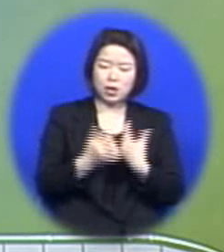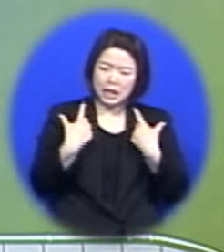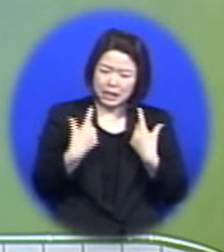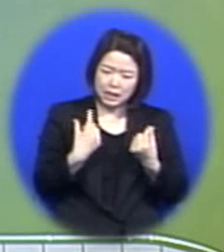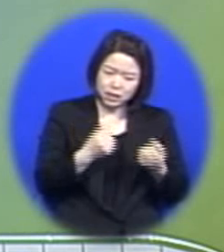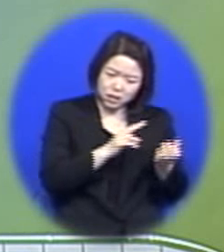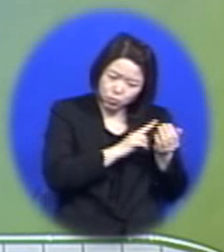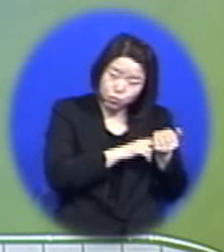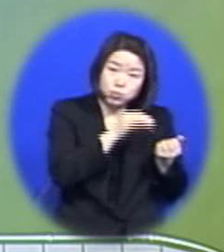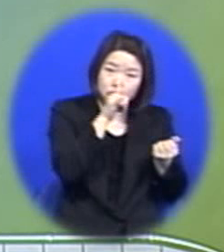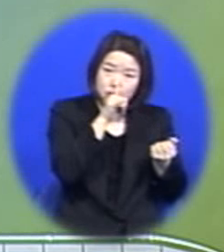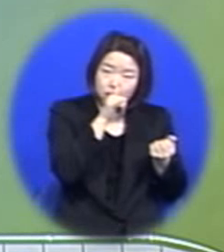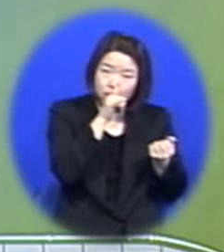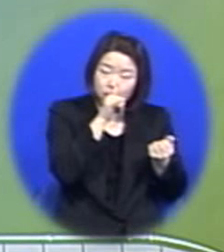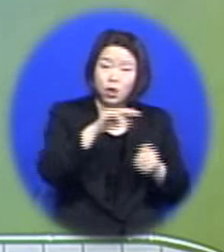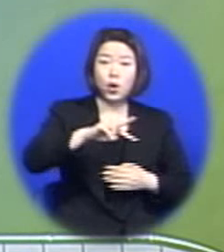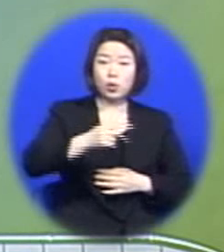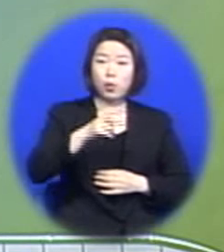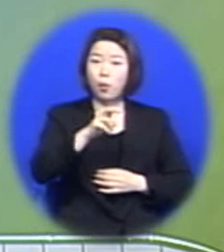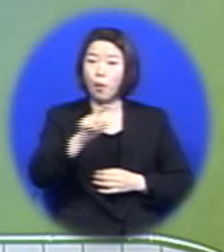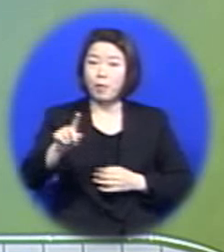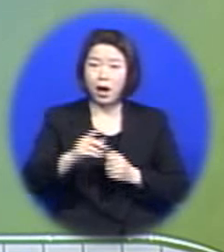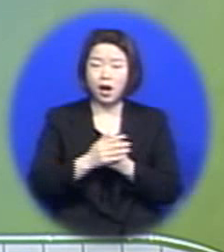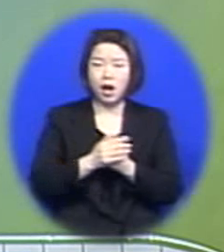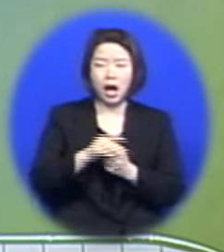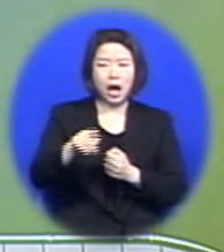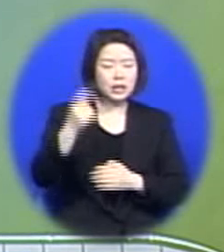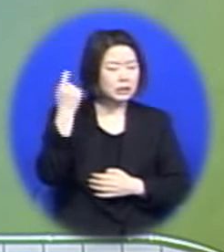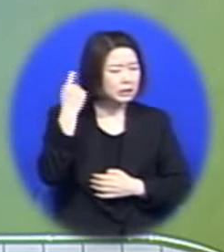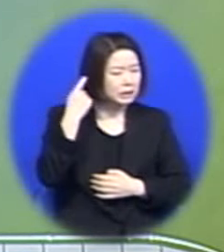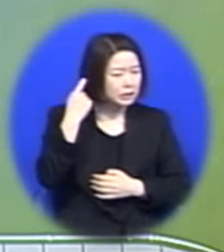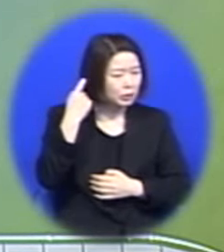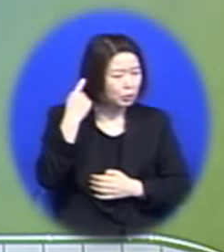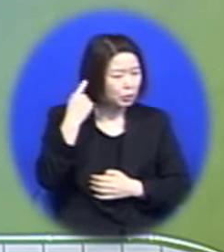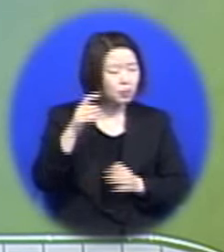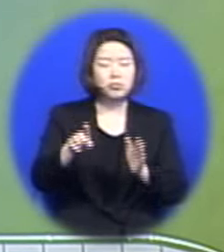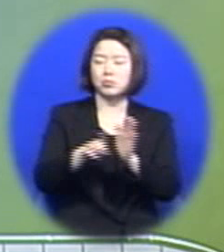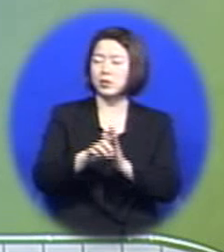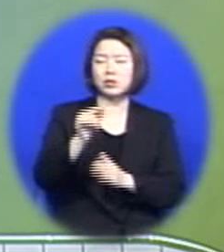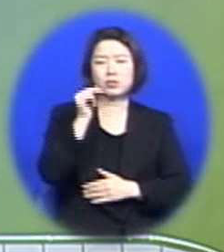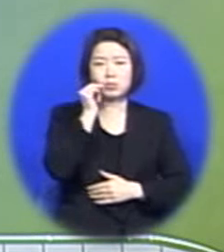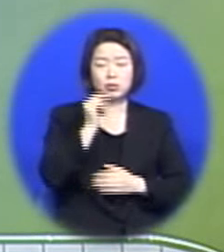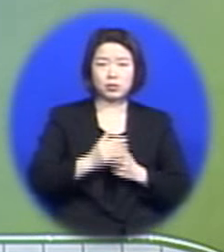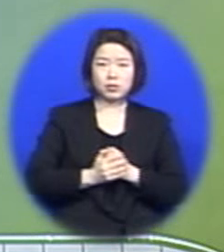있었어요. 도마는 그런 말을 듣고도 믿지 못했어요.